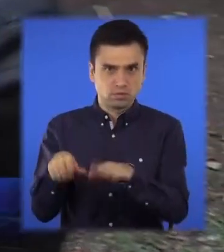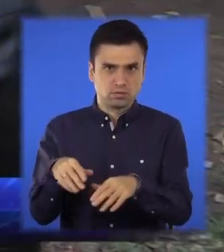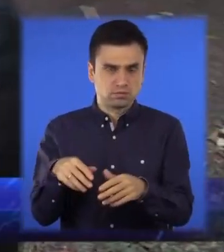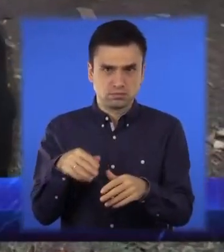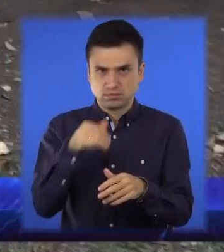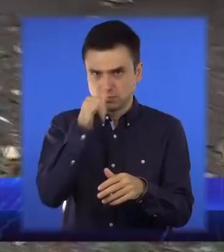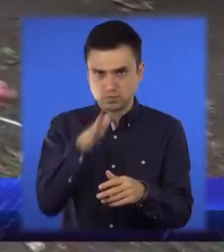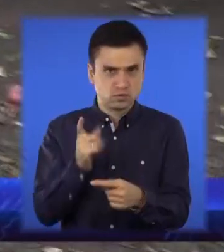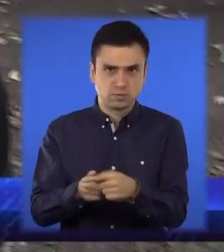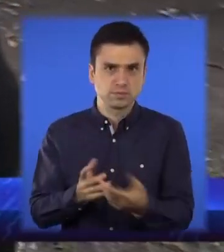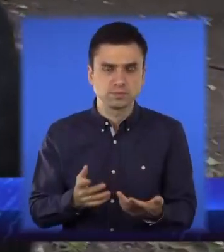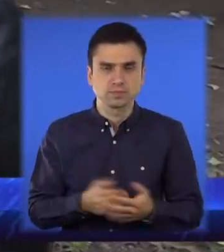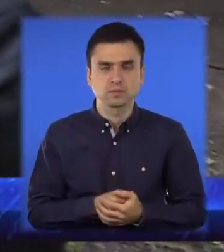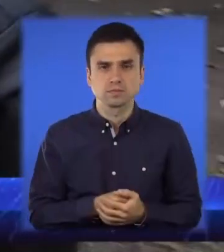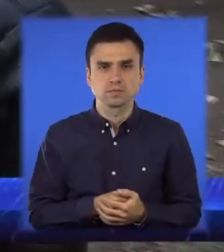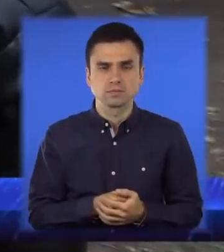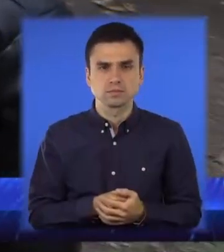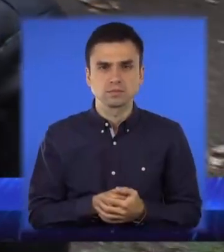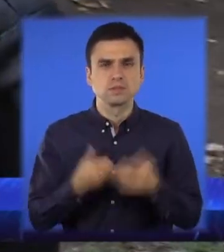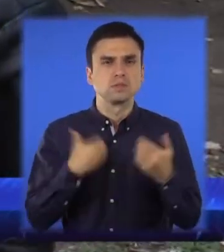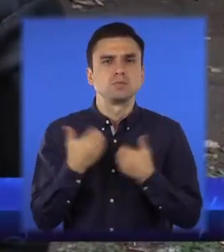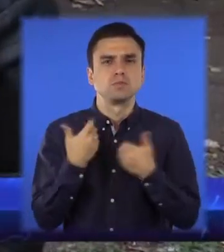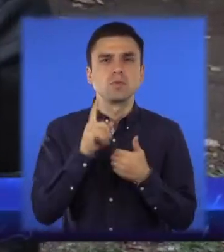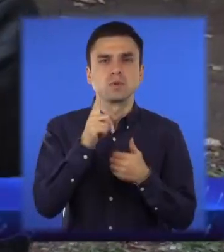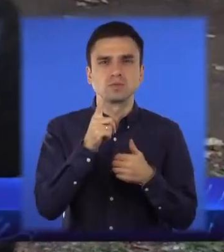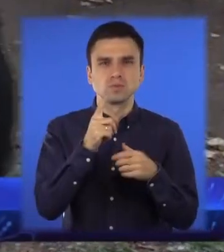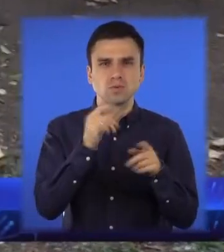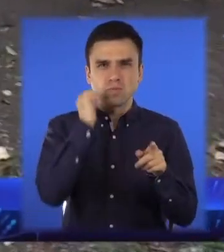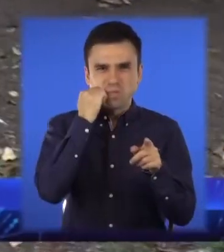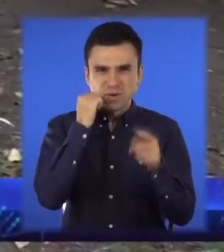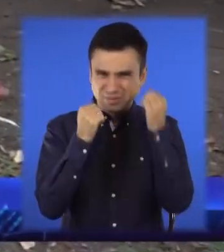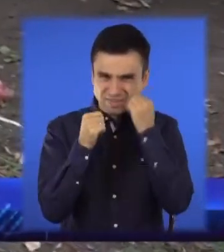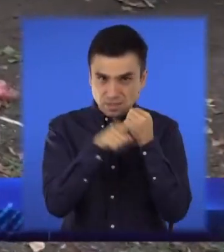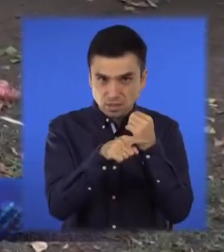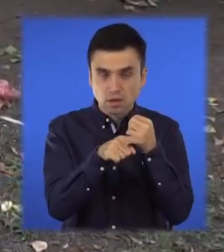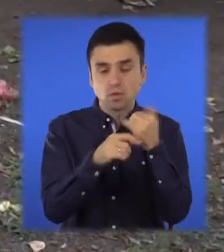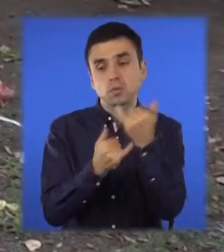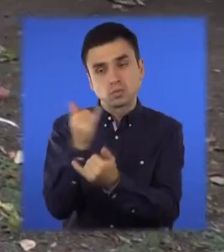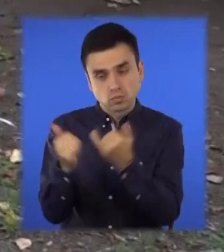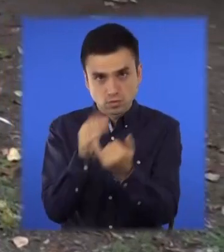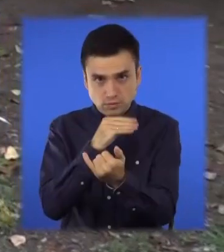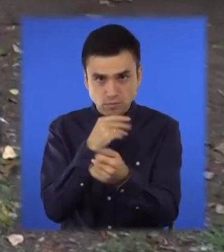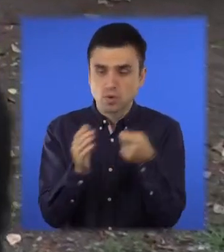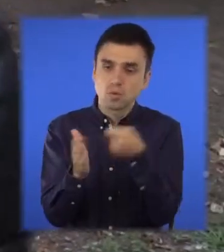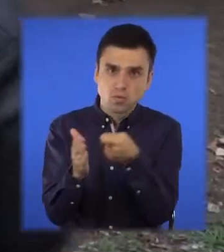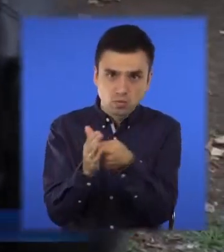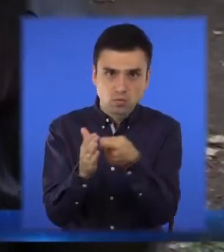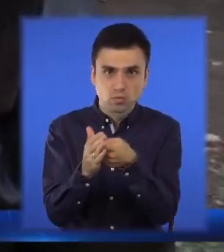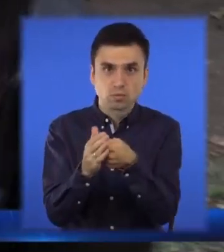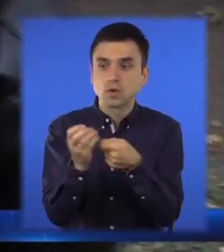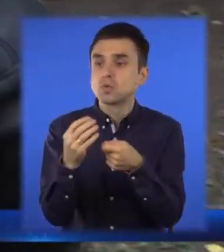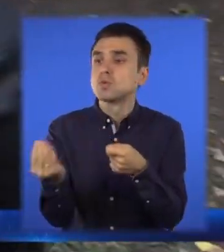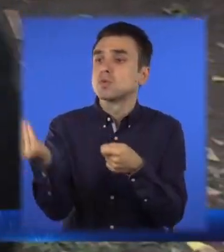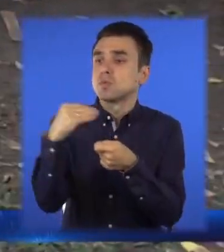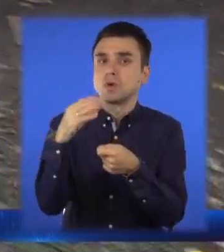Турбує той факт, що в останнє час бабулька, яка прикормила собак во двор, прикормила ще от собаку зі